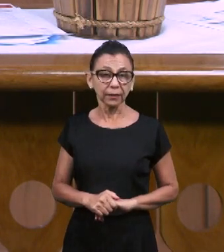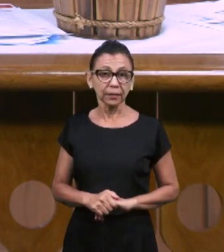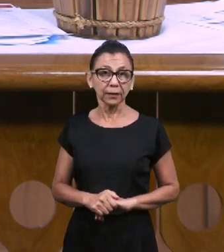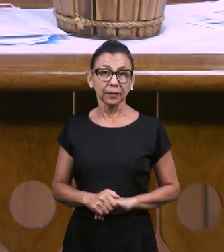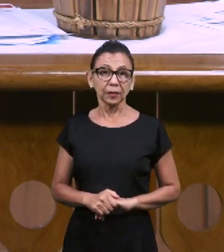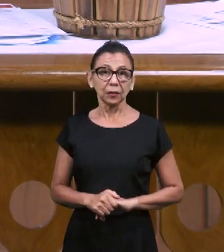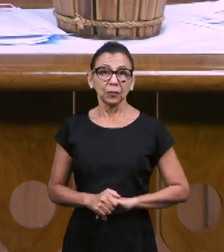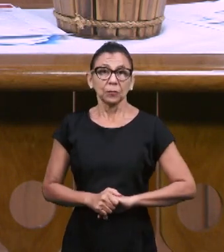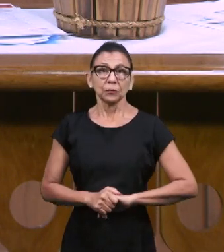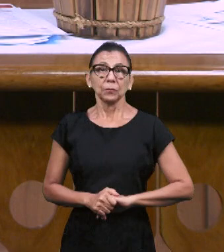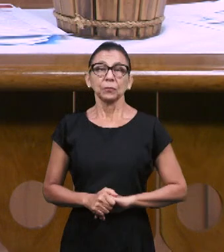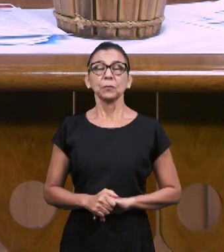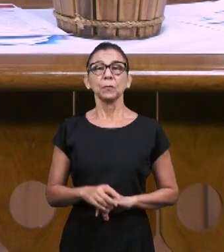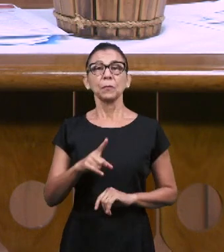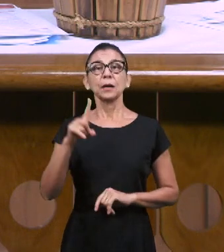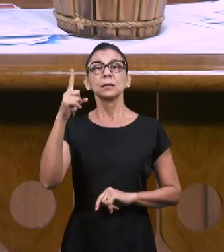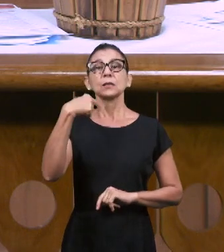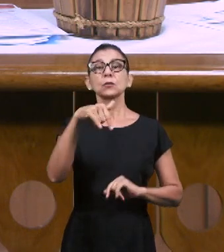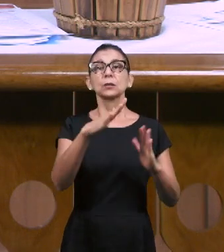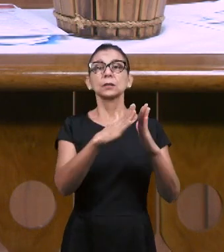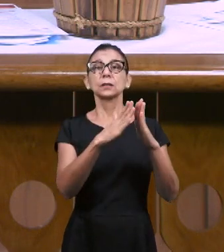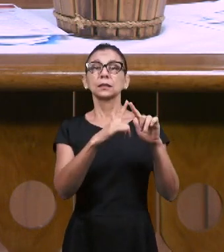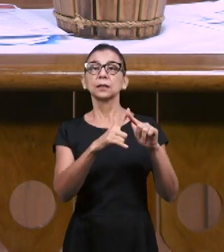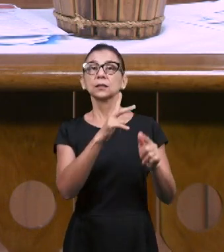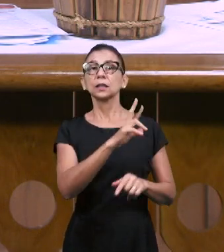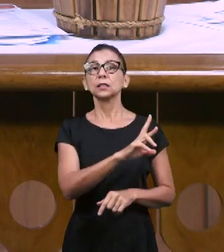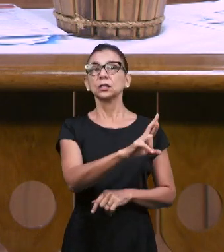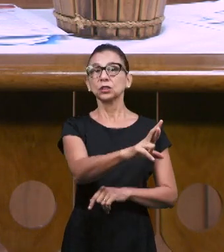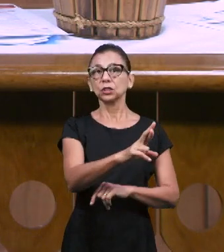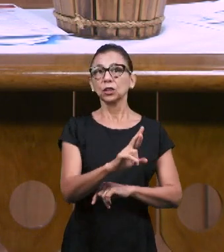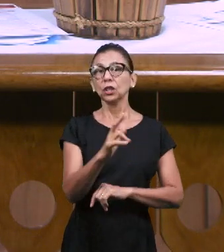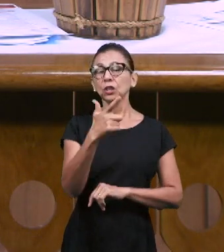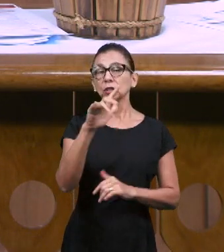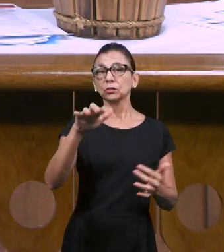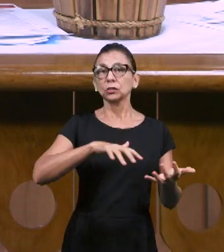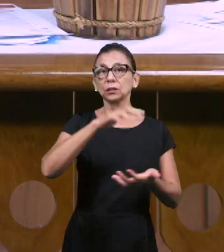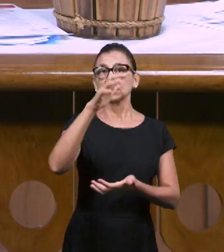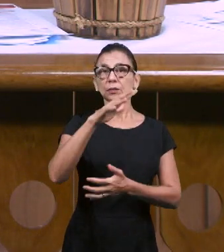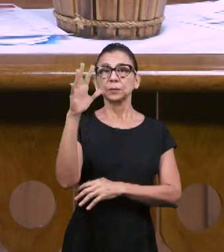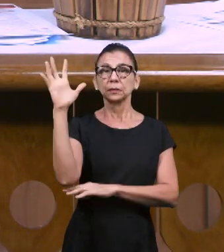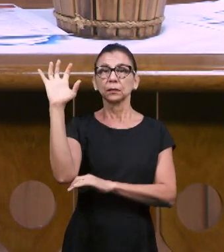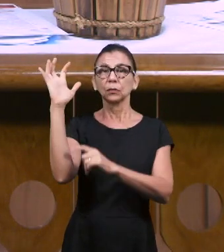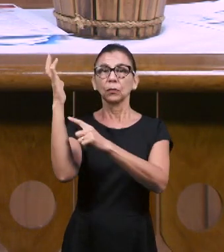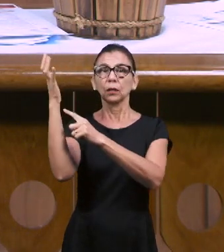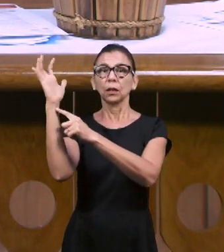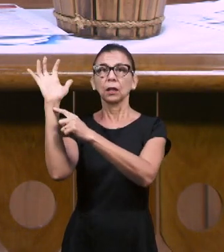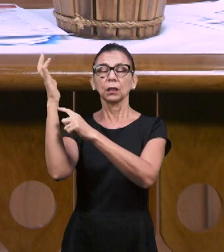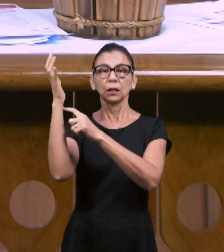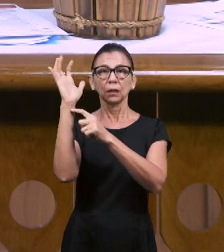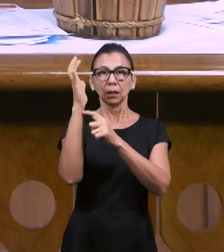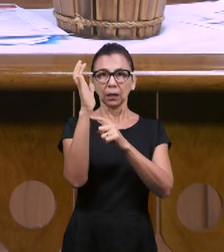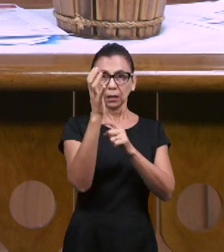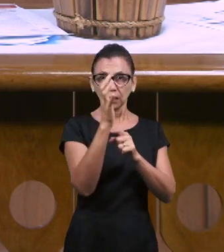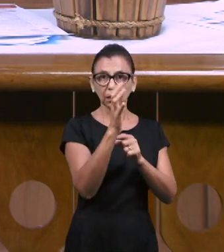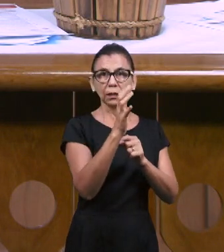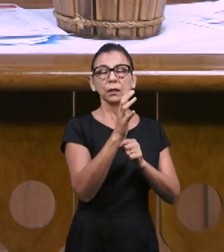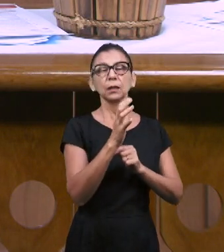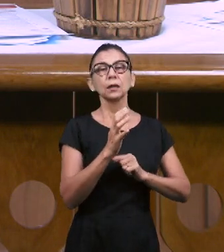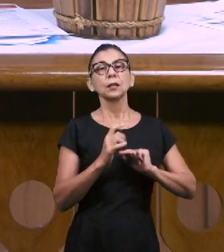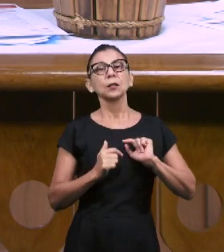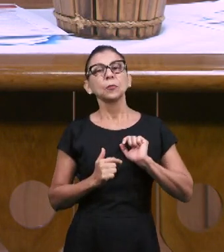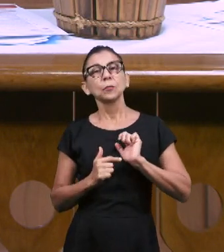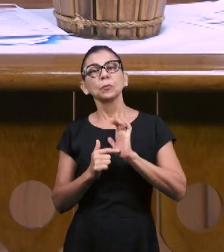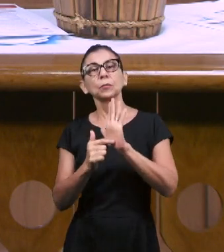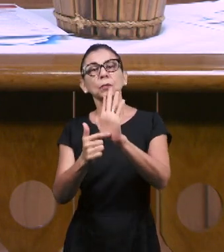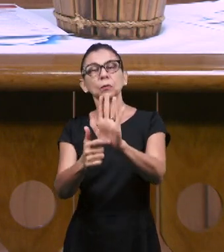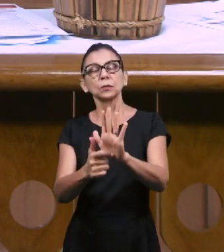toutes les temples ont été fermés, donc personne. Donc on a eu le satellite. Là, on a eu le satellite, n'est-ce pas?